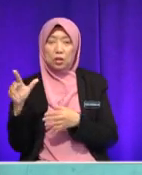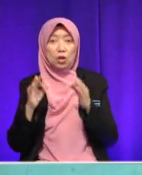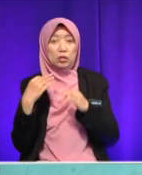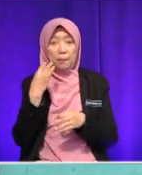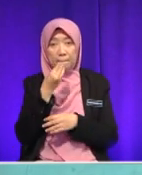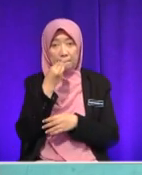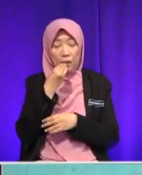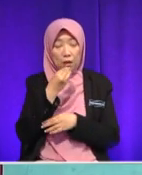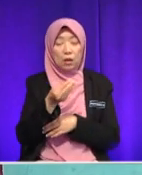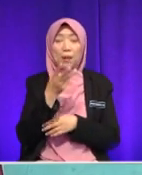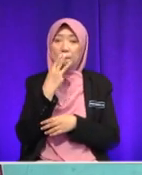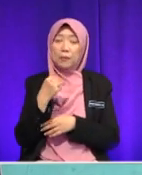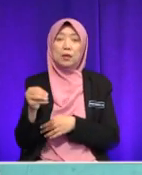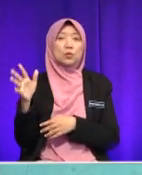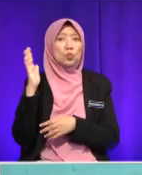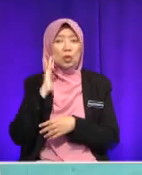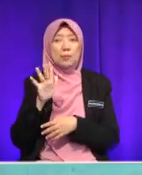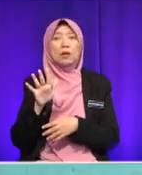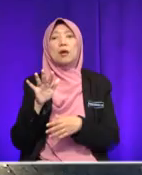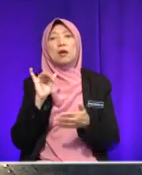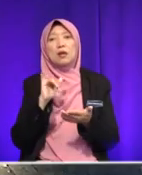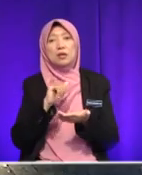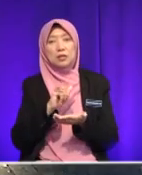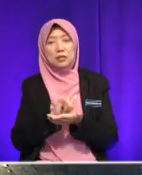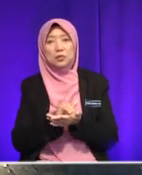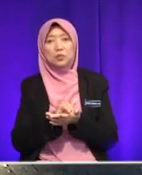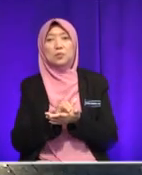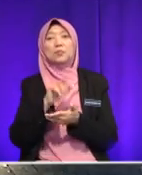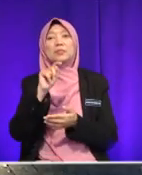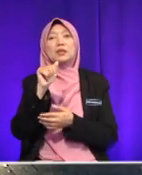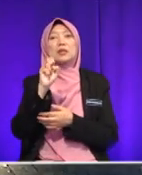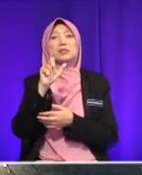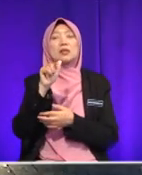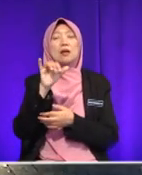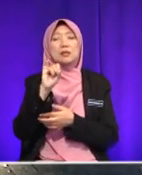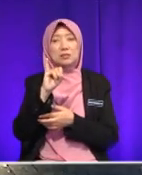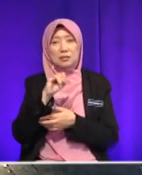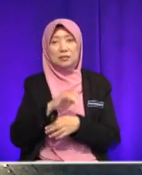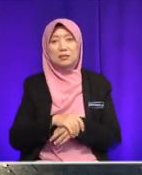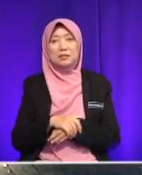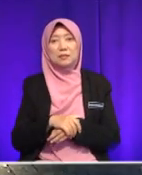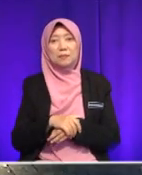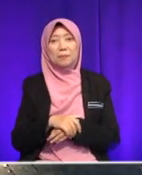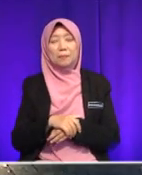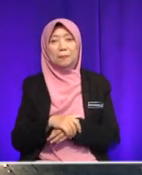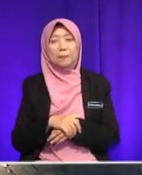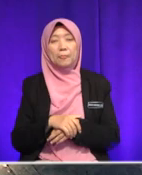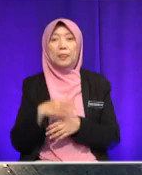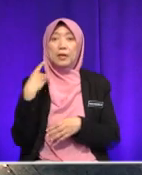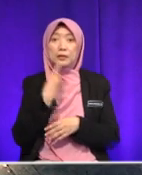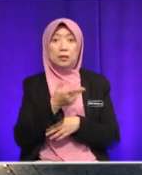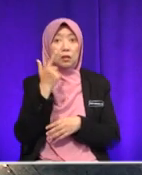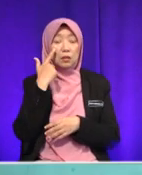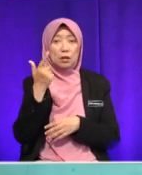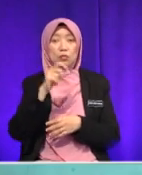madu, ingatlah cikgu ada sebut teselasi. Nampak je madu lebah teselasi. Teselasi, ya, betul. Okey, baik. Kita lihat